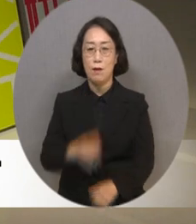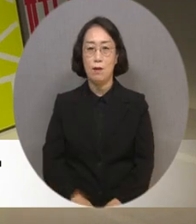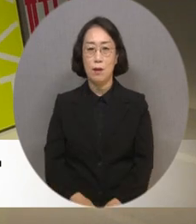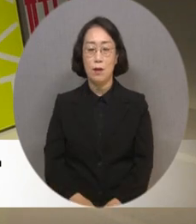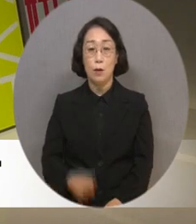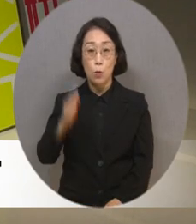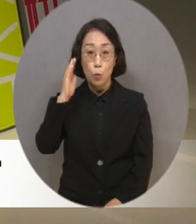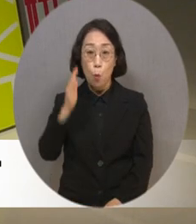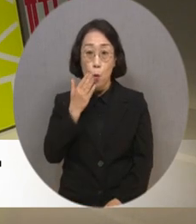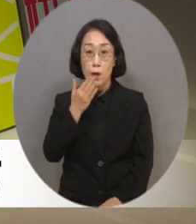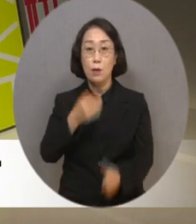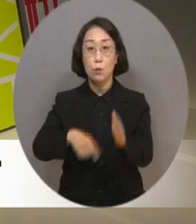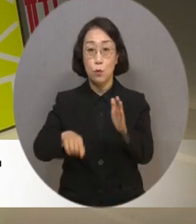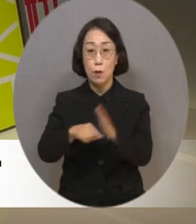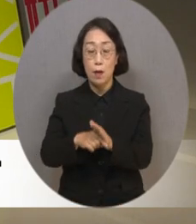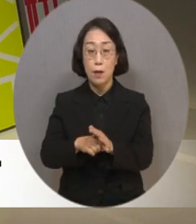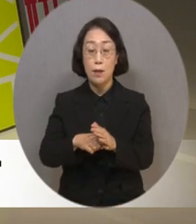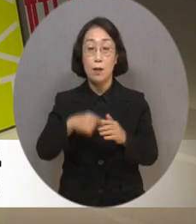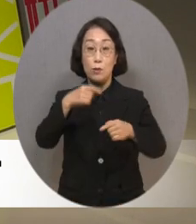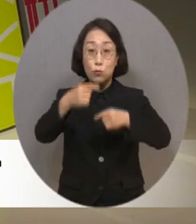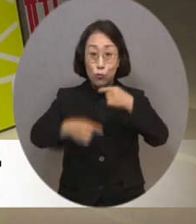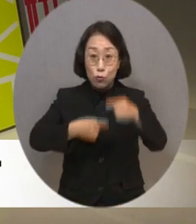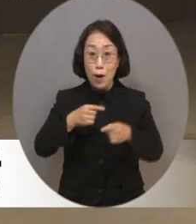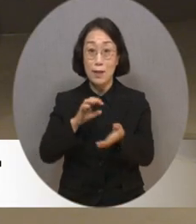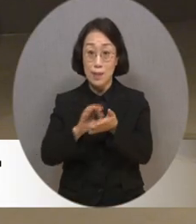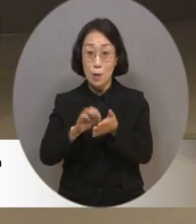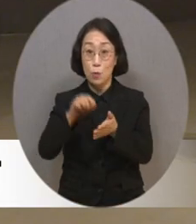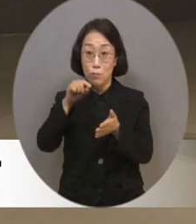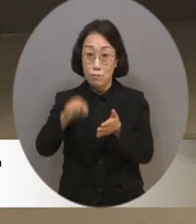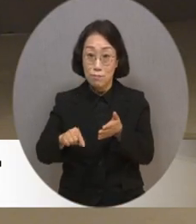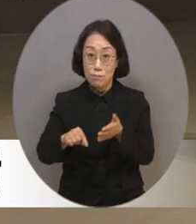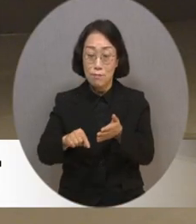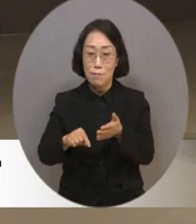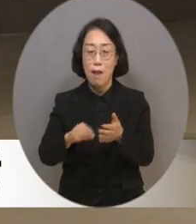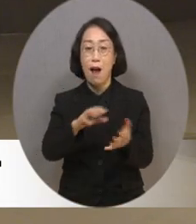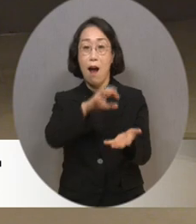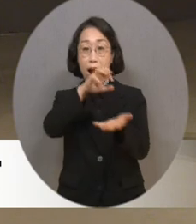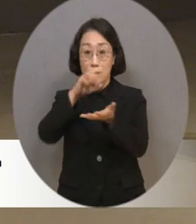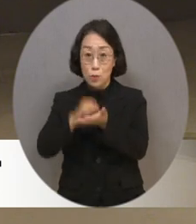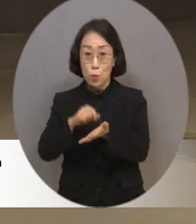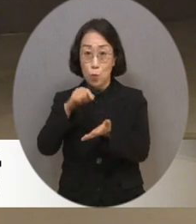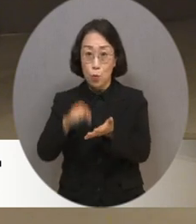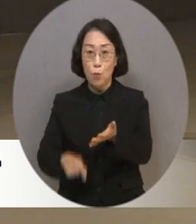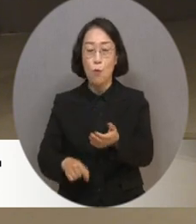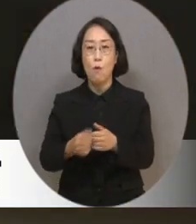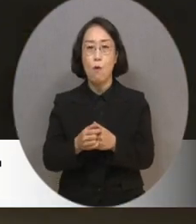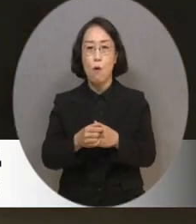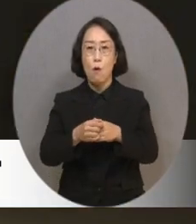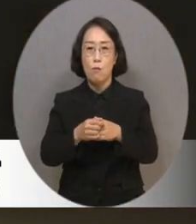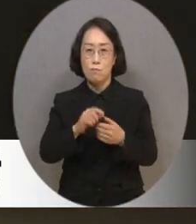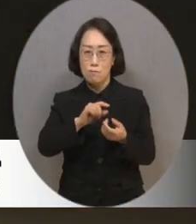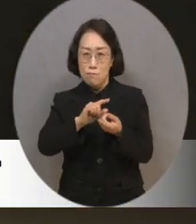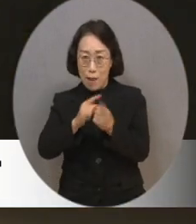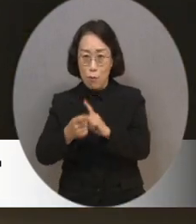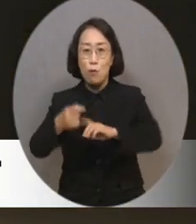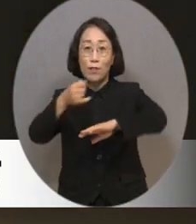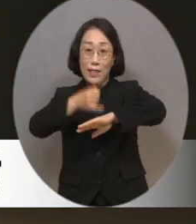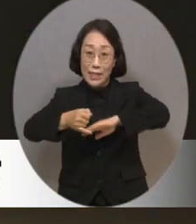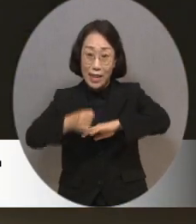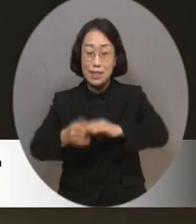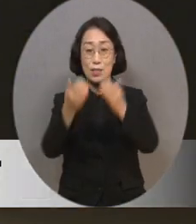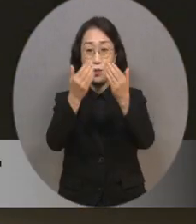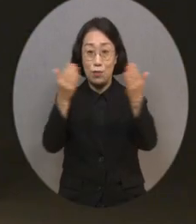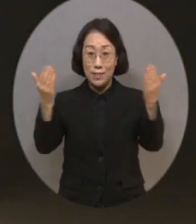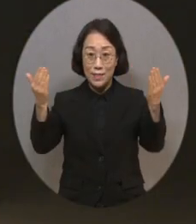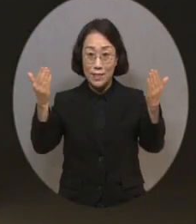청각장애인들의 보이는 언어인 수어를 주제로 한 김성재 디자이너의 문자의 다양한 형태들 전시가 그 중